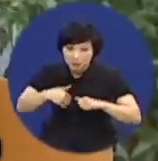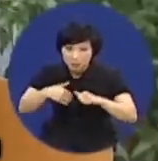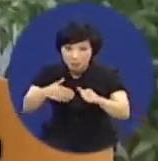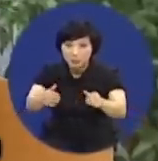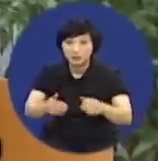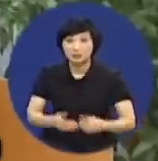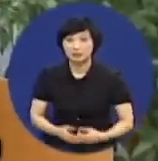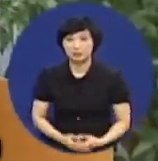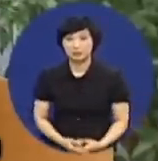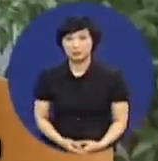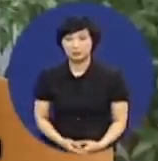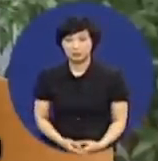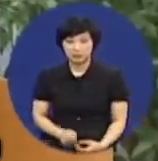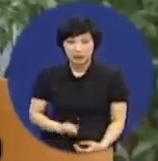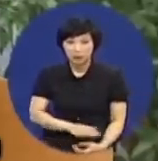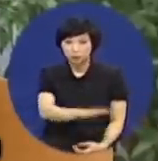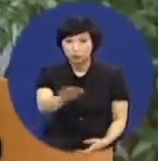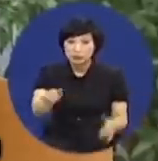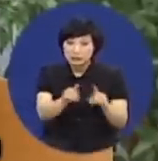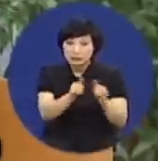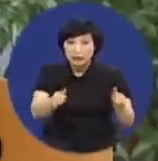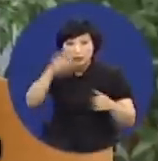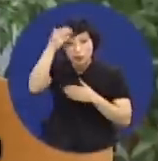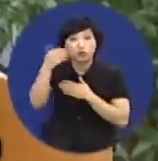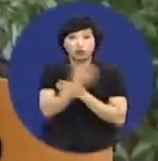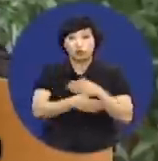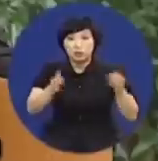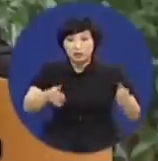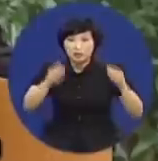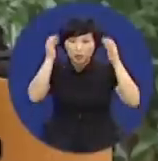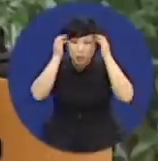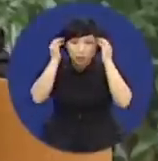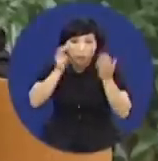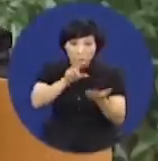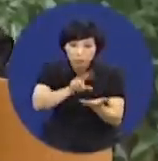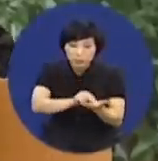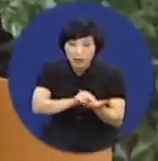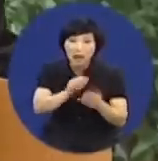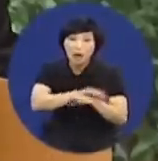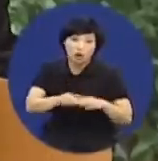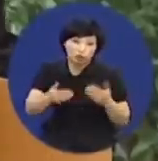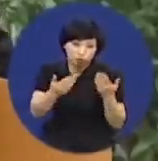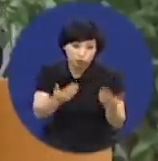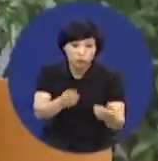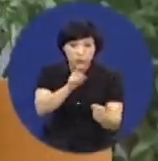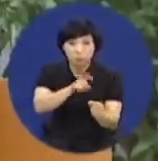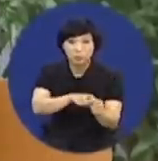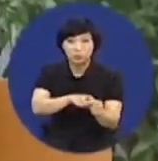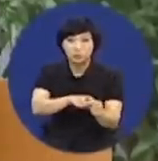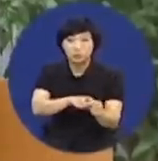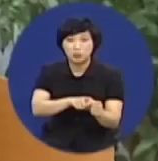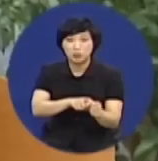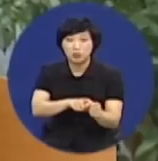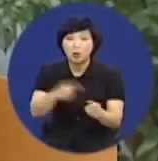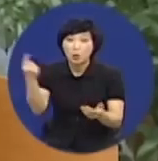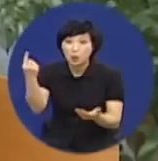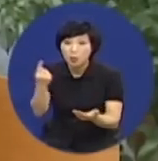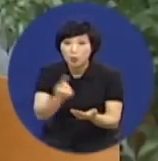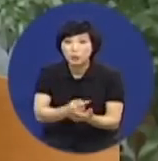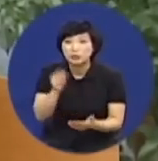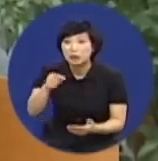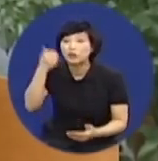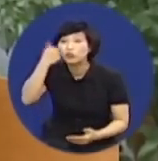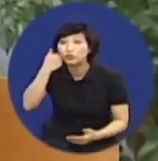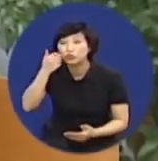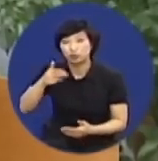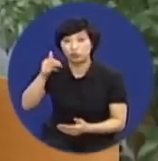り、私たちの霊的肉的な苦痛の問題を解決するために来られた